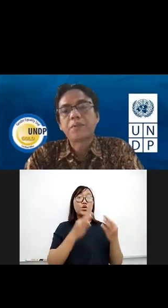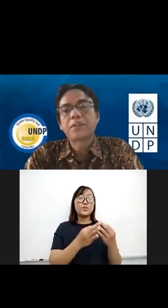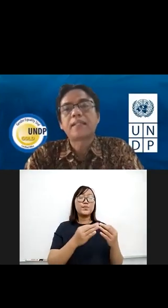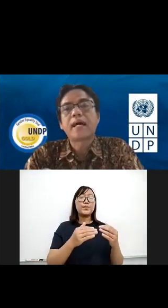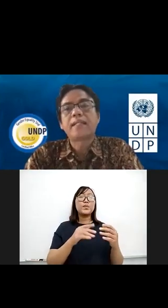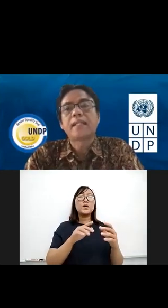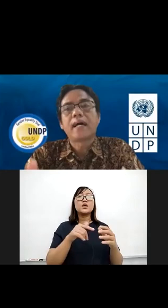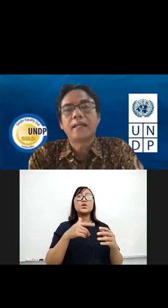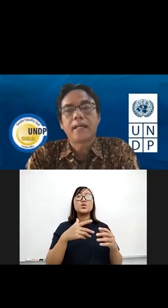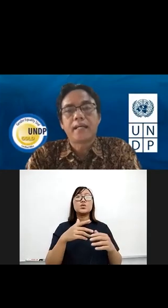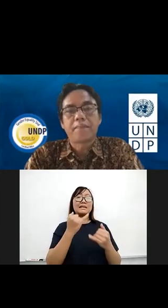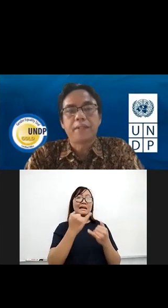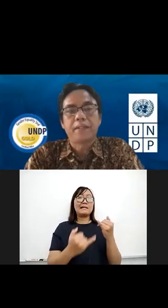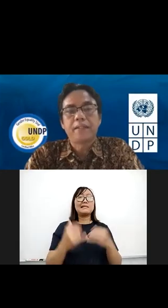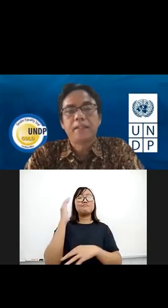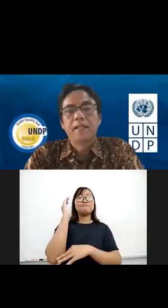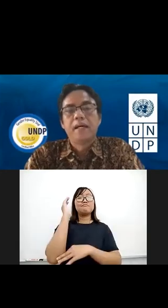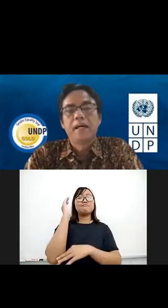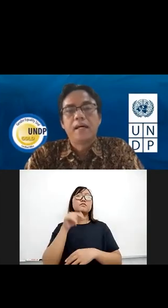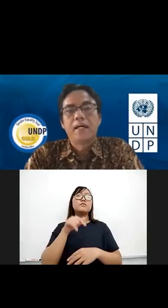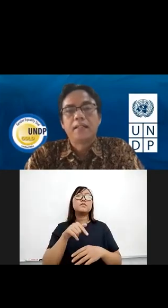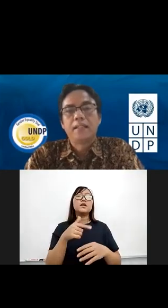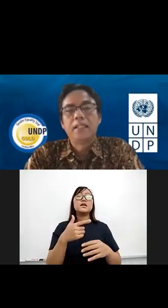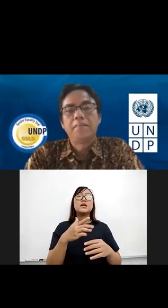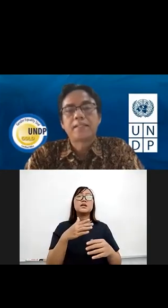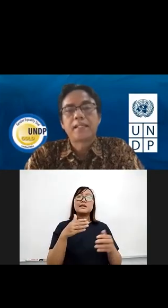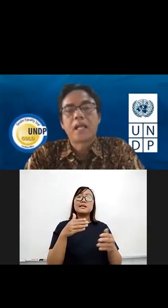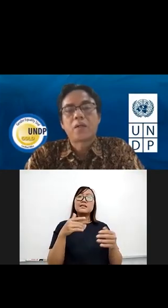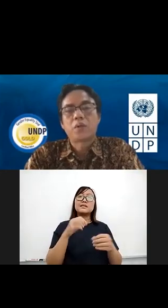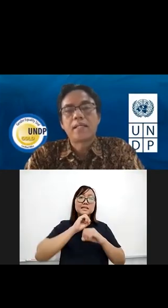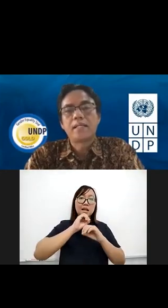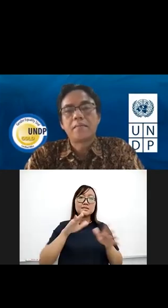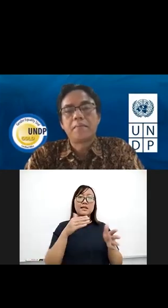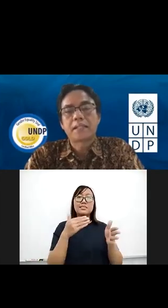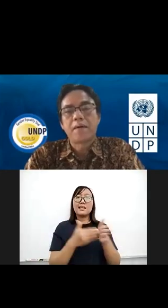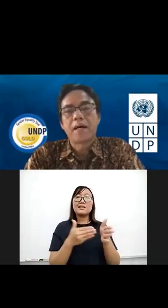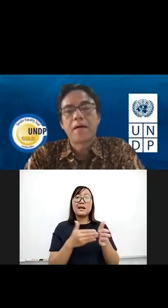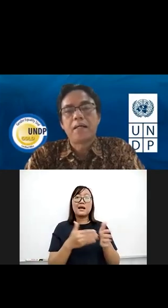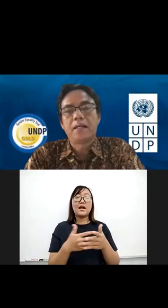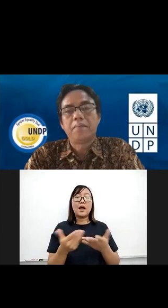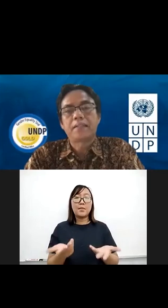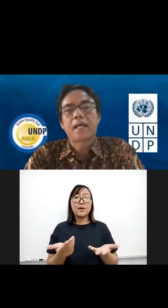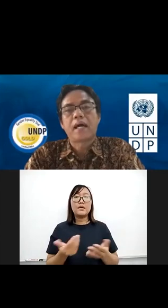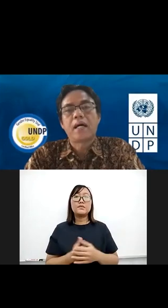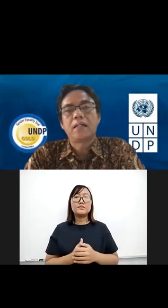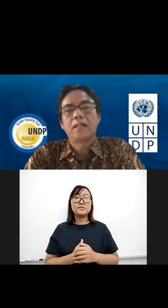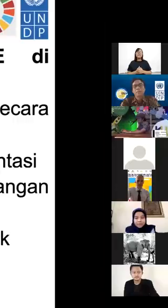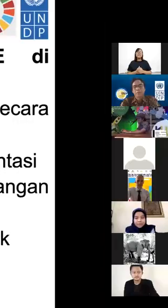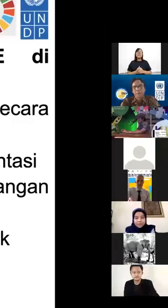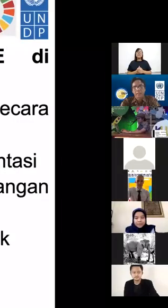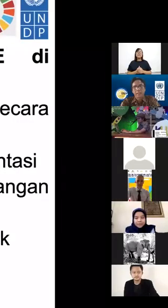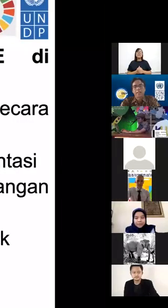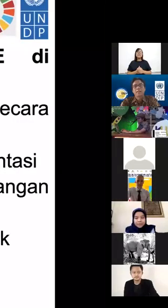termasuk tantangan-tantangan yang dihadapi ini biasanya dilakukan bersama Mitra